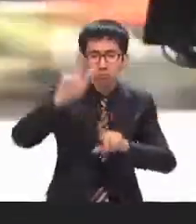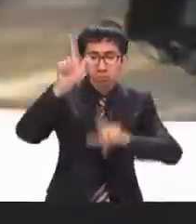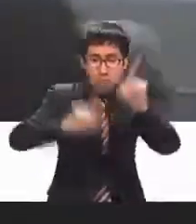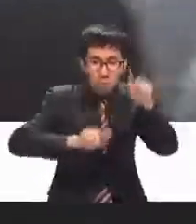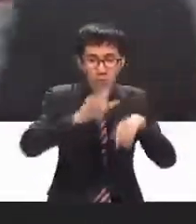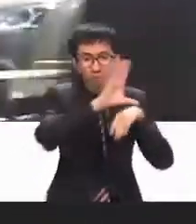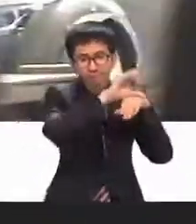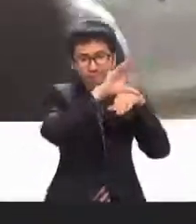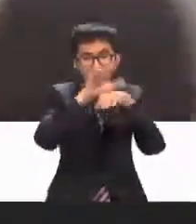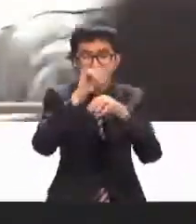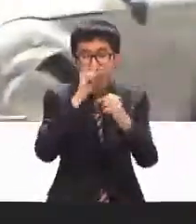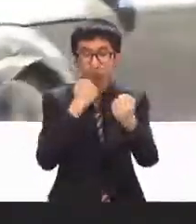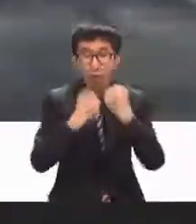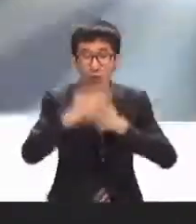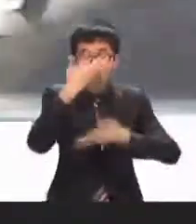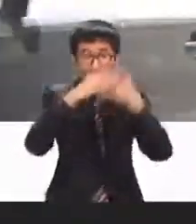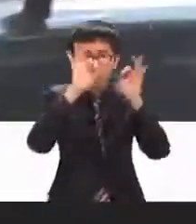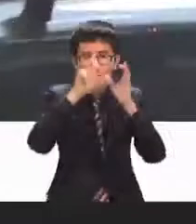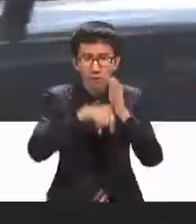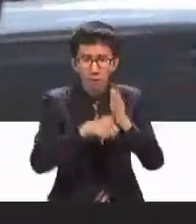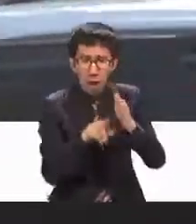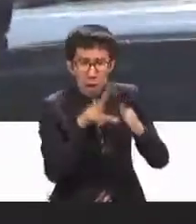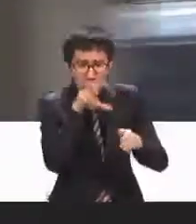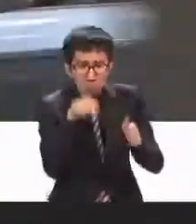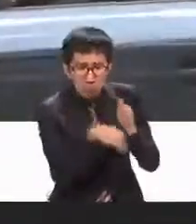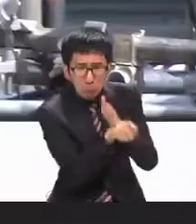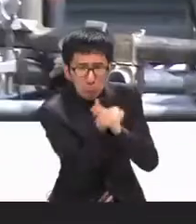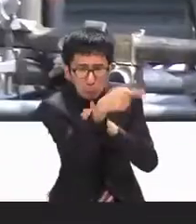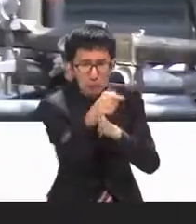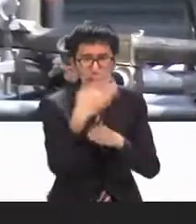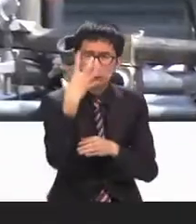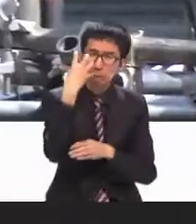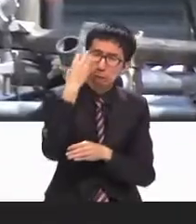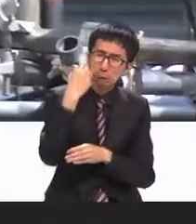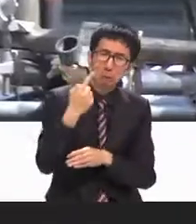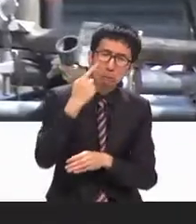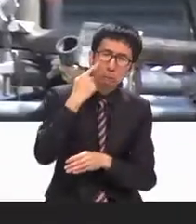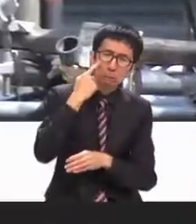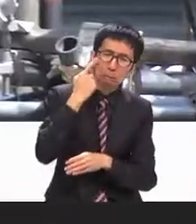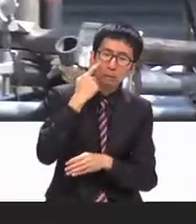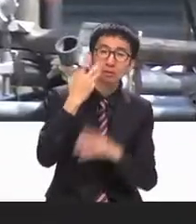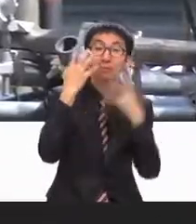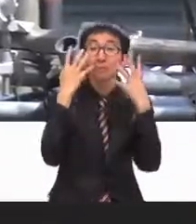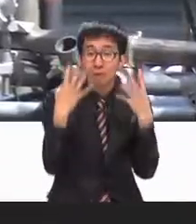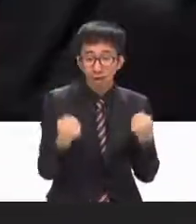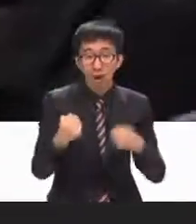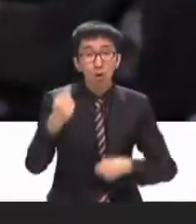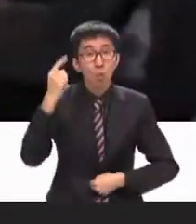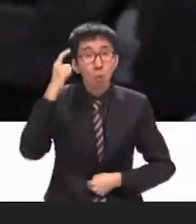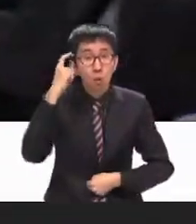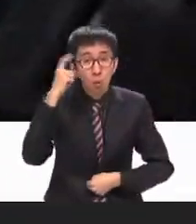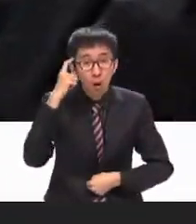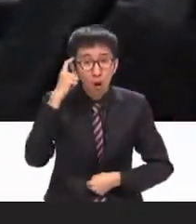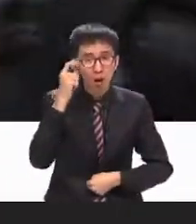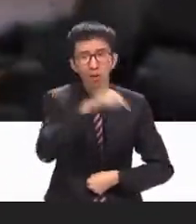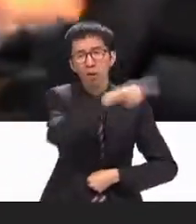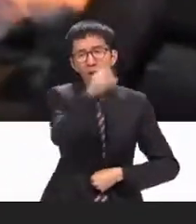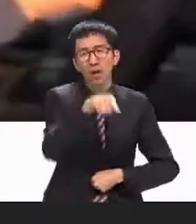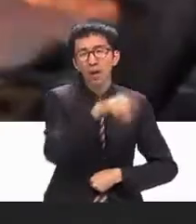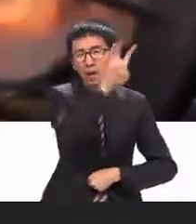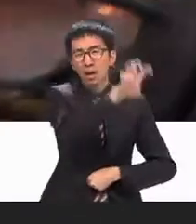같은데 막상 영화 보니까 뒷골목의 나오고 이상한 모습들이 나왔는데 이거 또 결국에는 그들이 생각하는